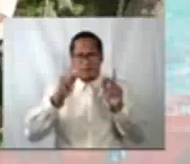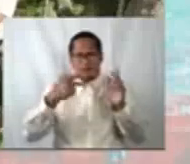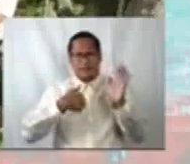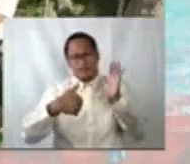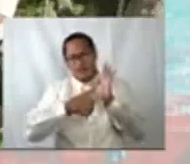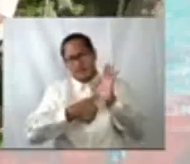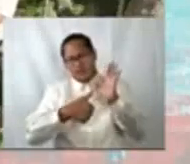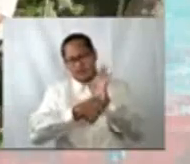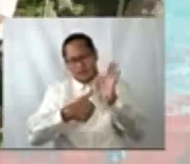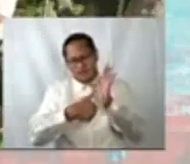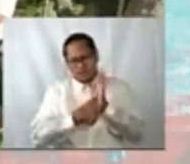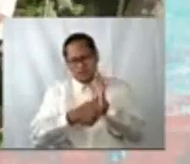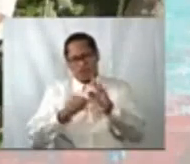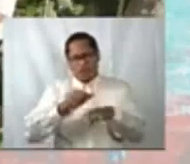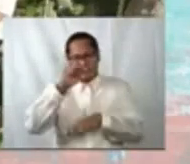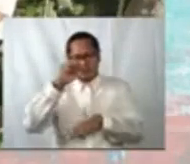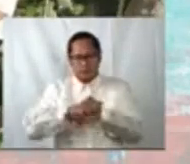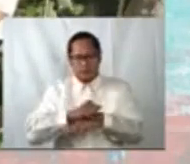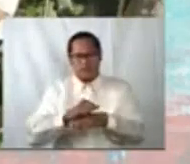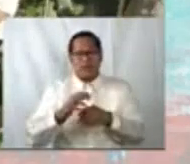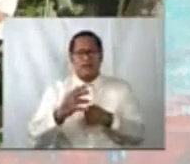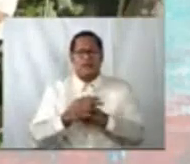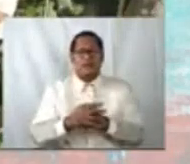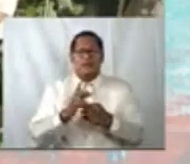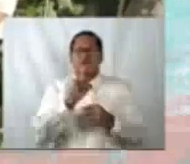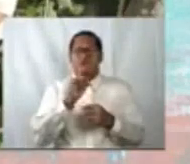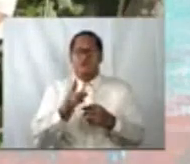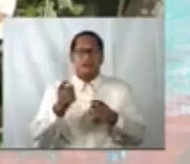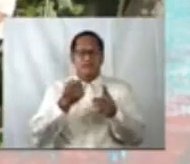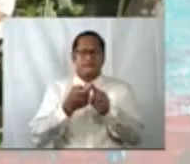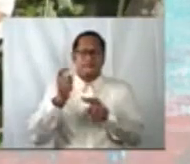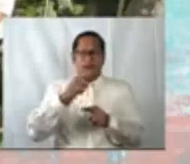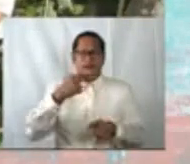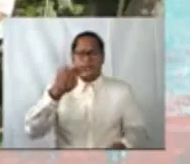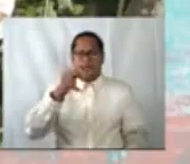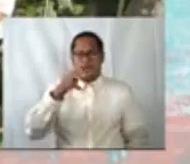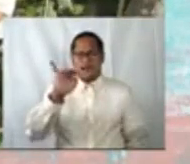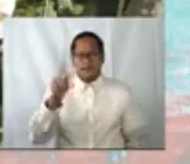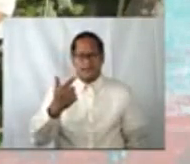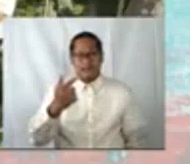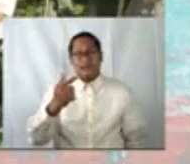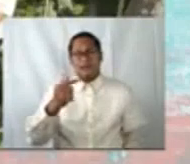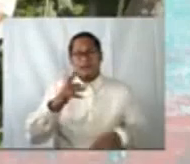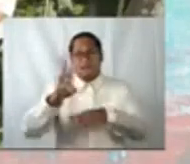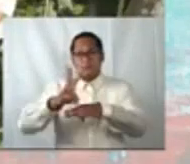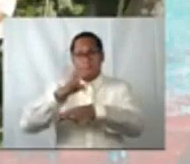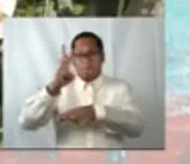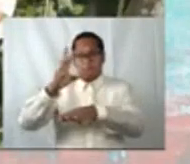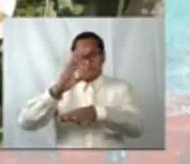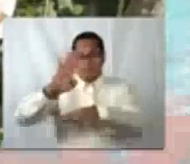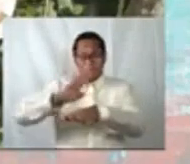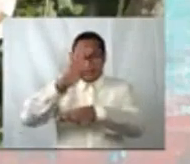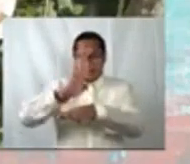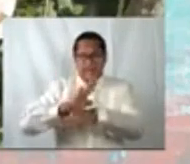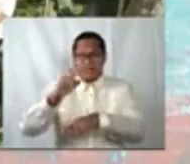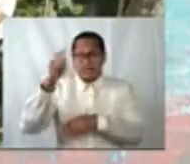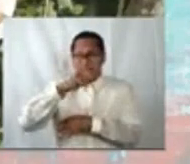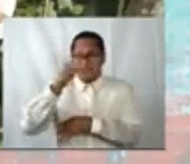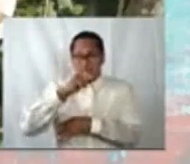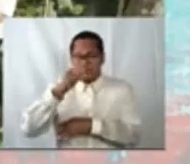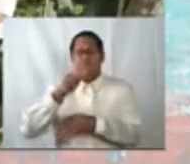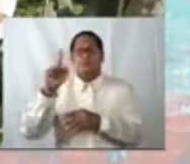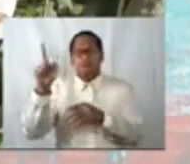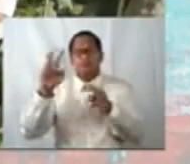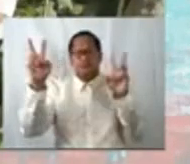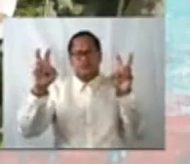ng mga opisyal at piskal na nagmumula sa Haring Bayang Katagalugan. Na yun yung pangalan ng ni Andres Bonifacio